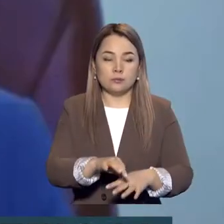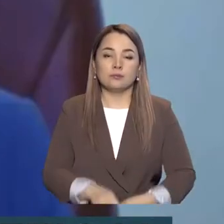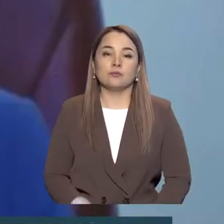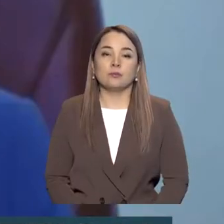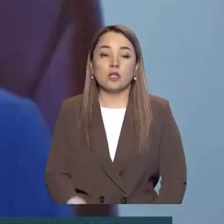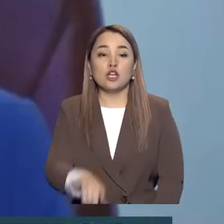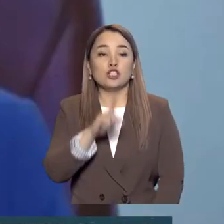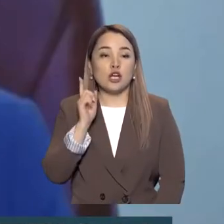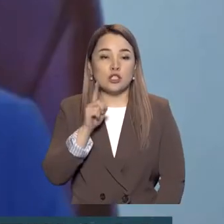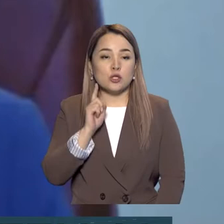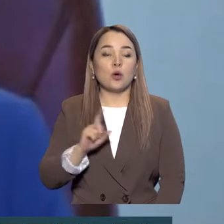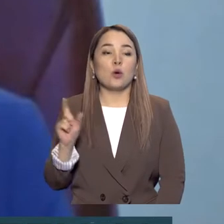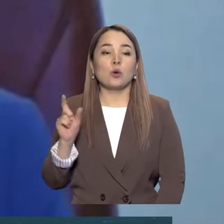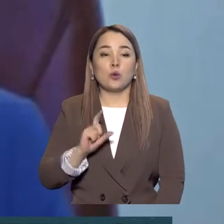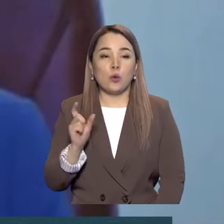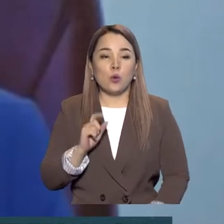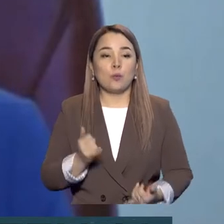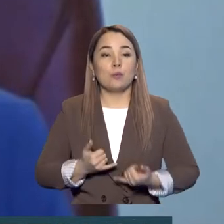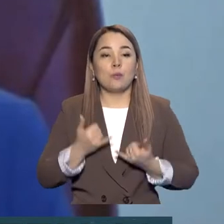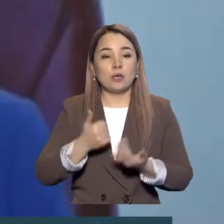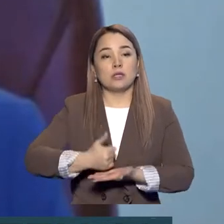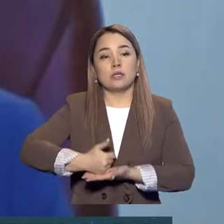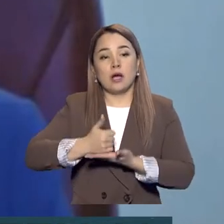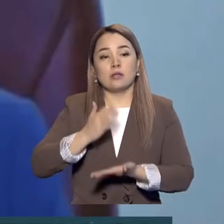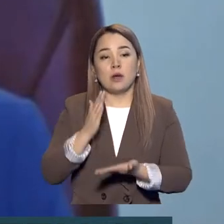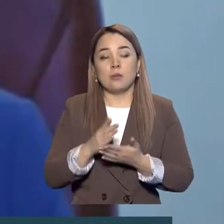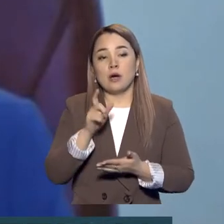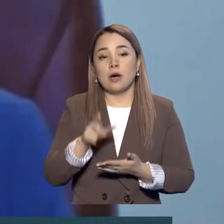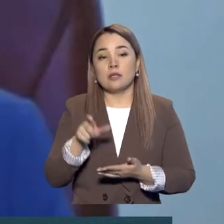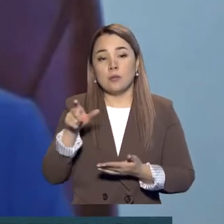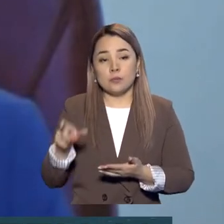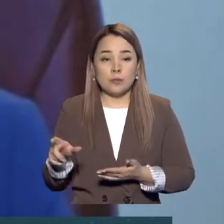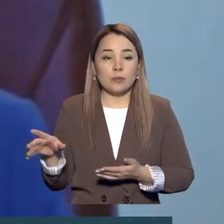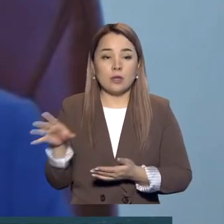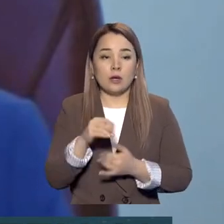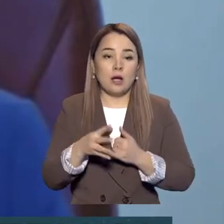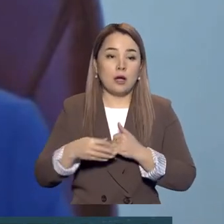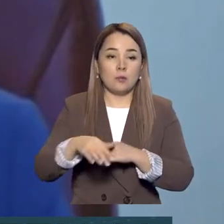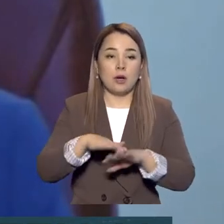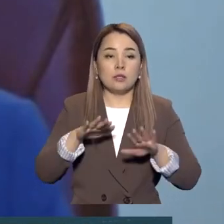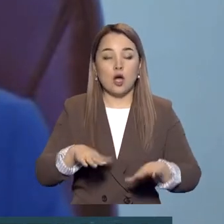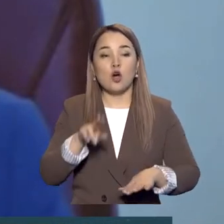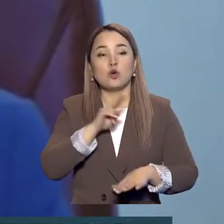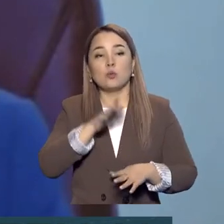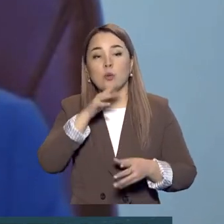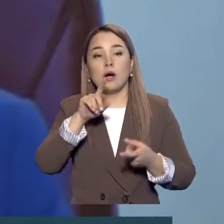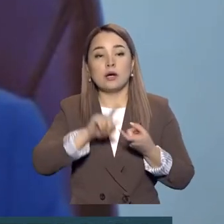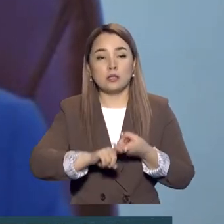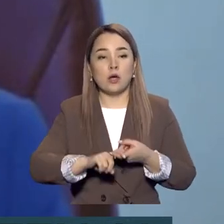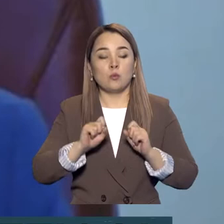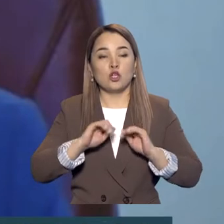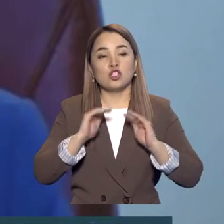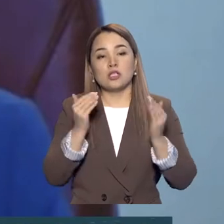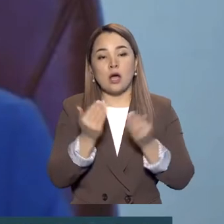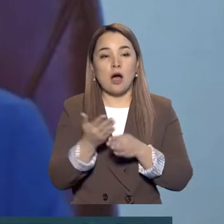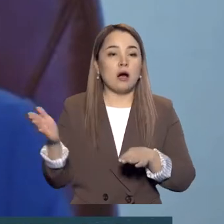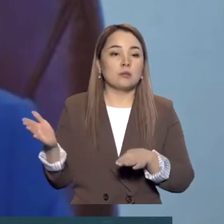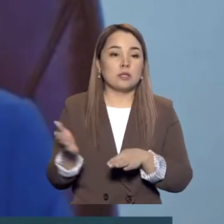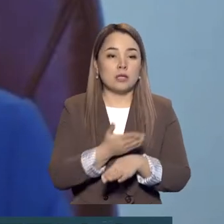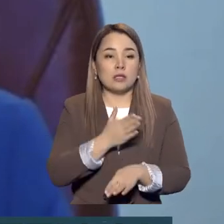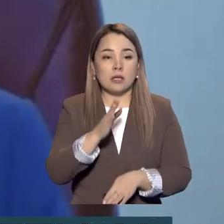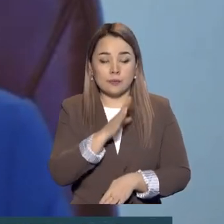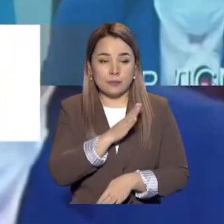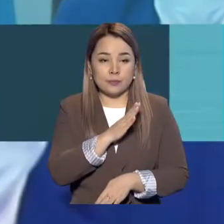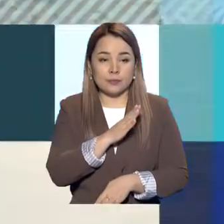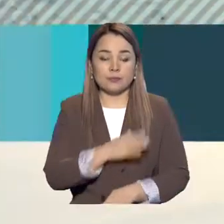жоқ. Жасыл және көп мәртебесі бар келушілерді кіргізетін барлық аймақта жұмыс уақыты бойынша шектеулер алып тасталды.